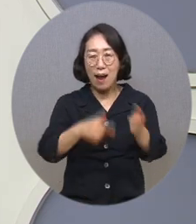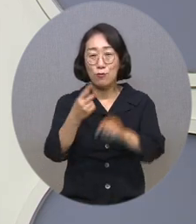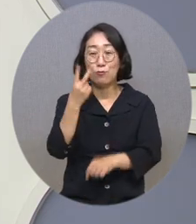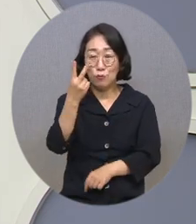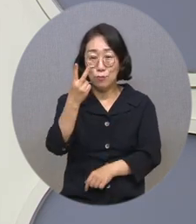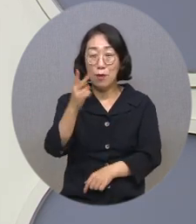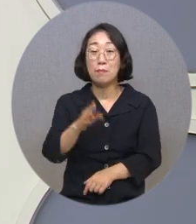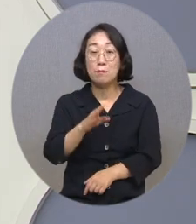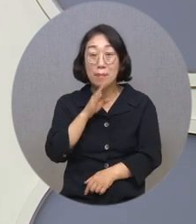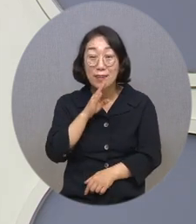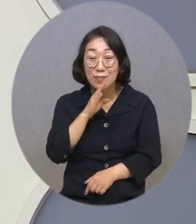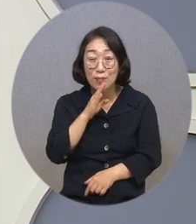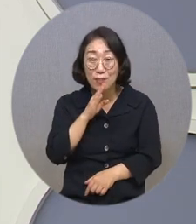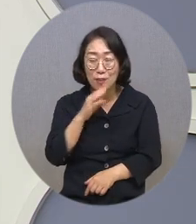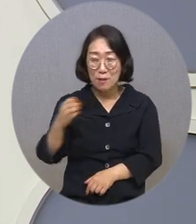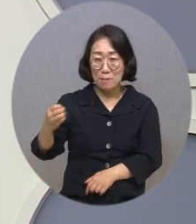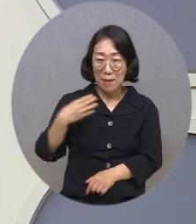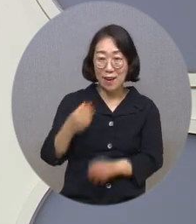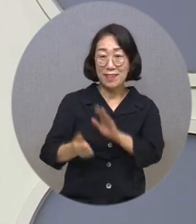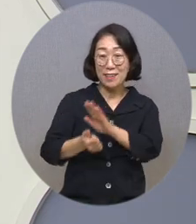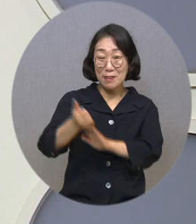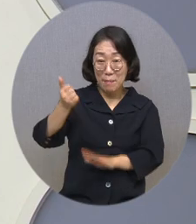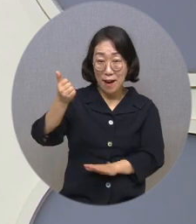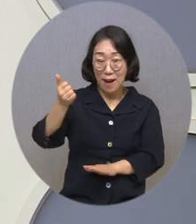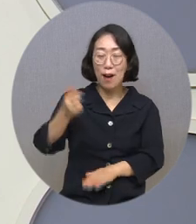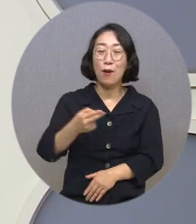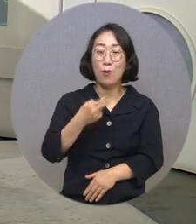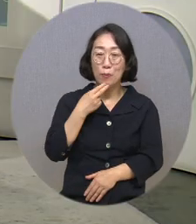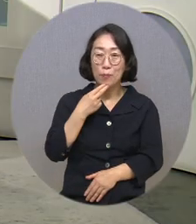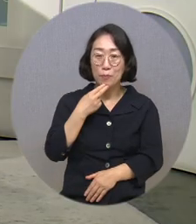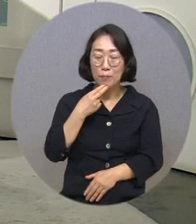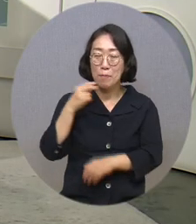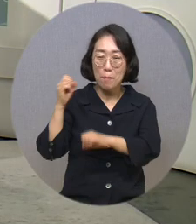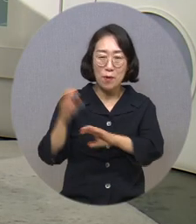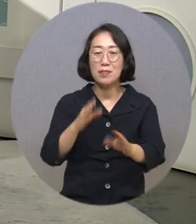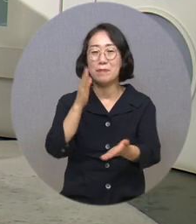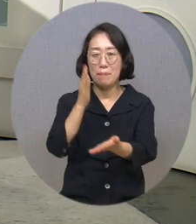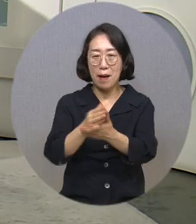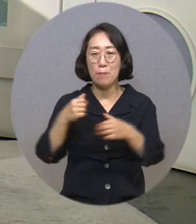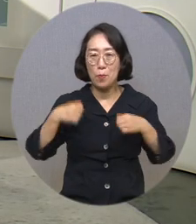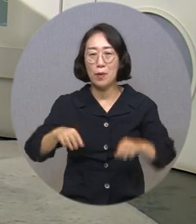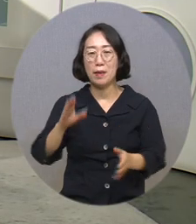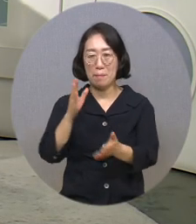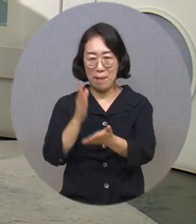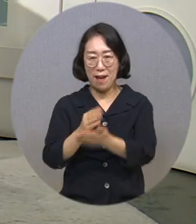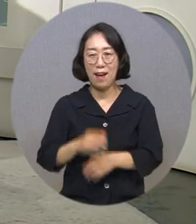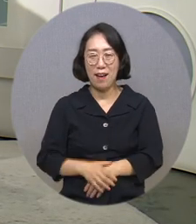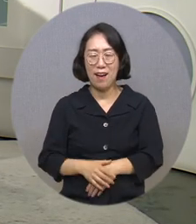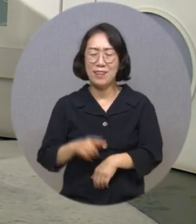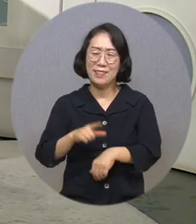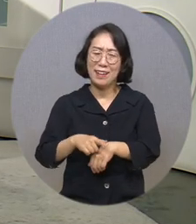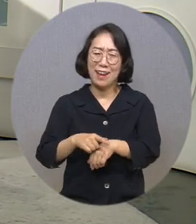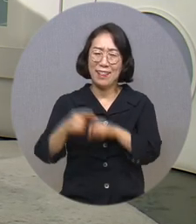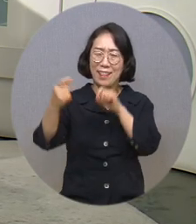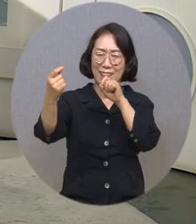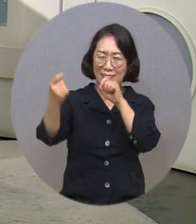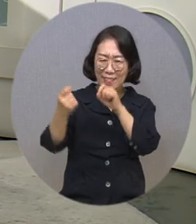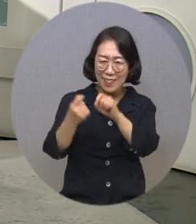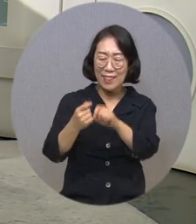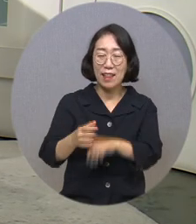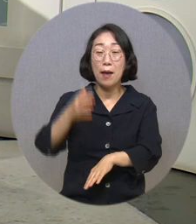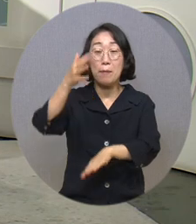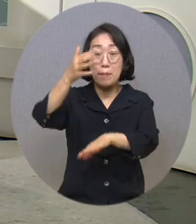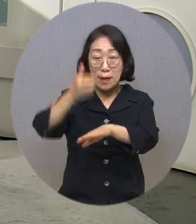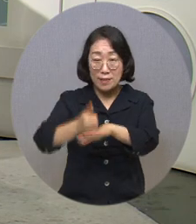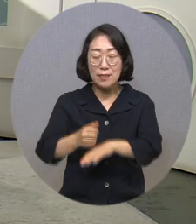그래서 제가 아주 너무 명언이네 그거. 어쩌다 보니 시간이 다 돼가는데 끝으로